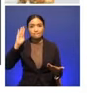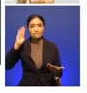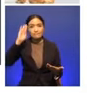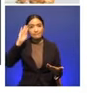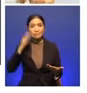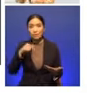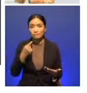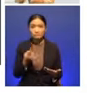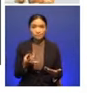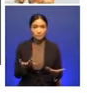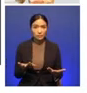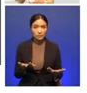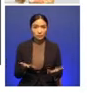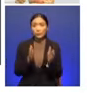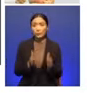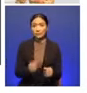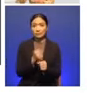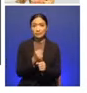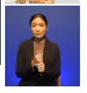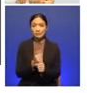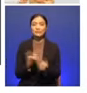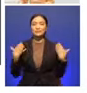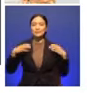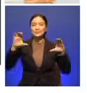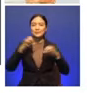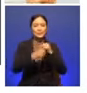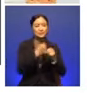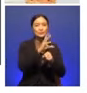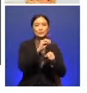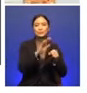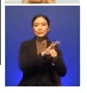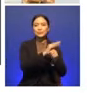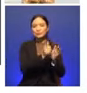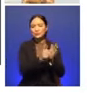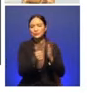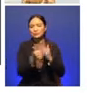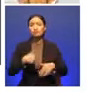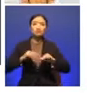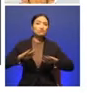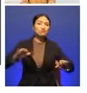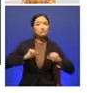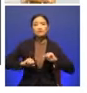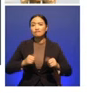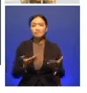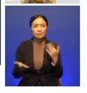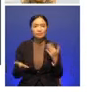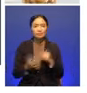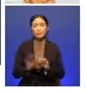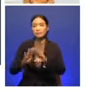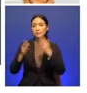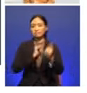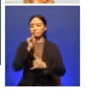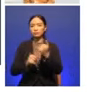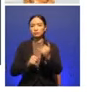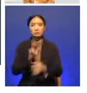เรียกว่าอะไรครับบุคลากรที่เป็นข้าราชการเกษียณหรือแม้แต่เด็กหนุ่มสาวเนี่ยพอเปิดปั๊บเนี่ยมันเกิดการเปลี่ยนแปลงใน